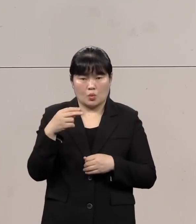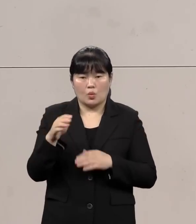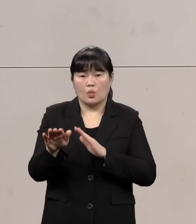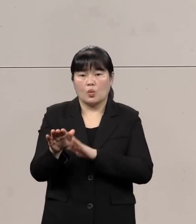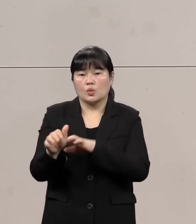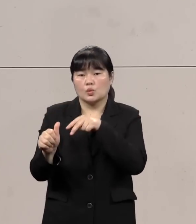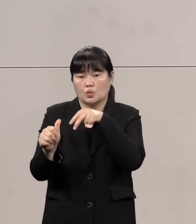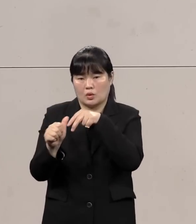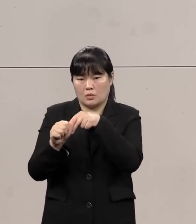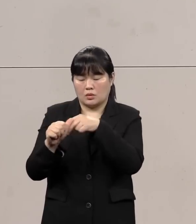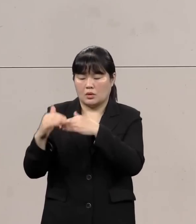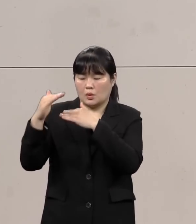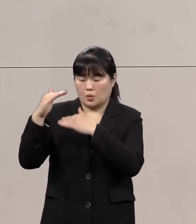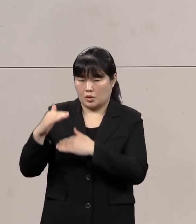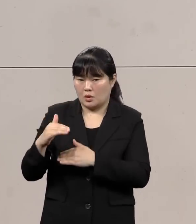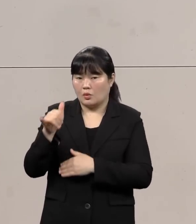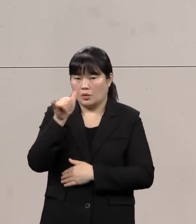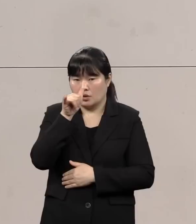알려줍니다